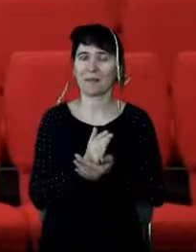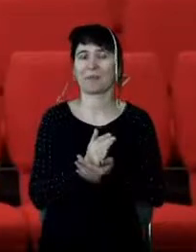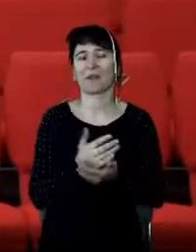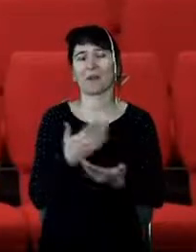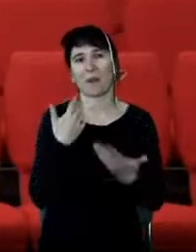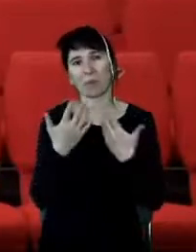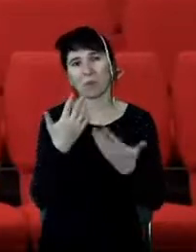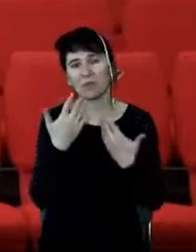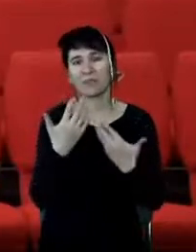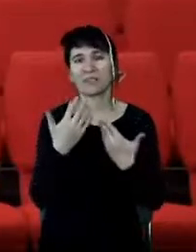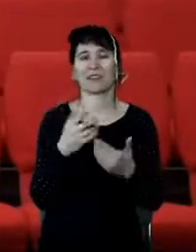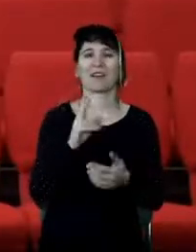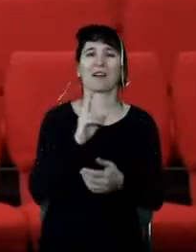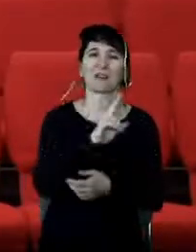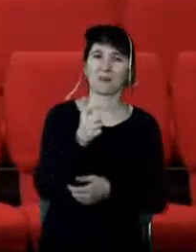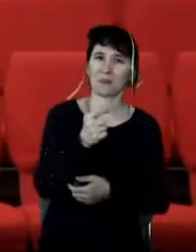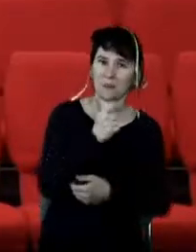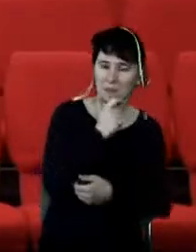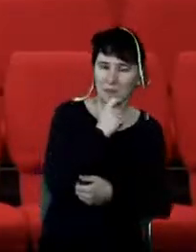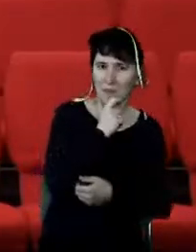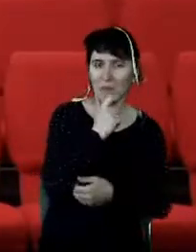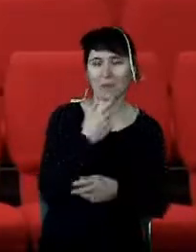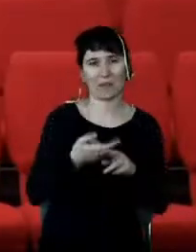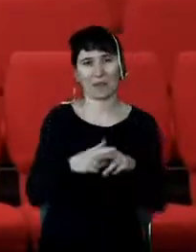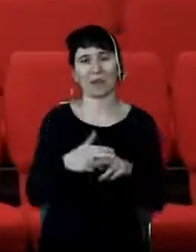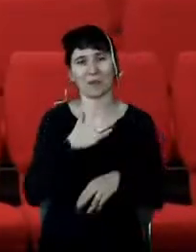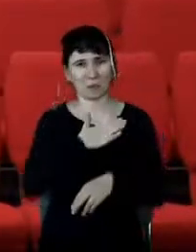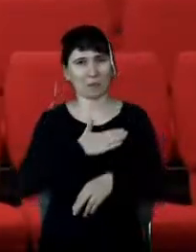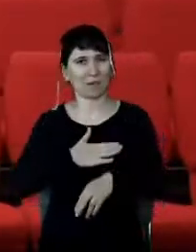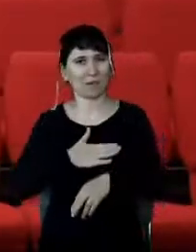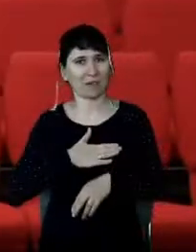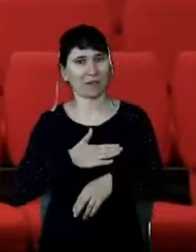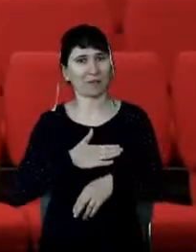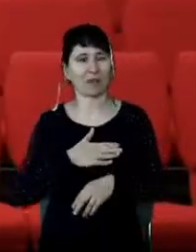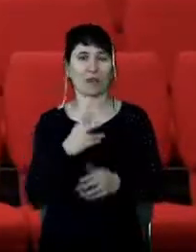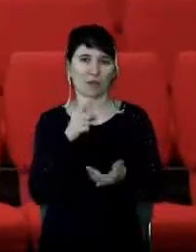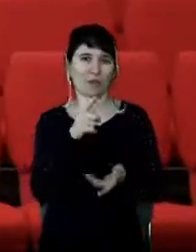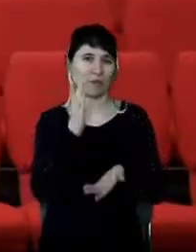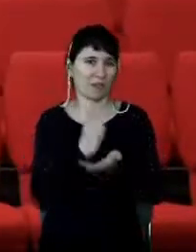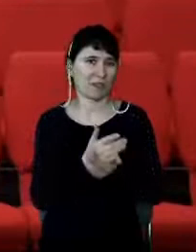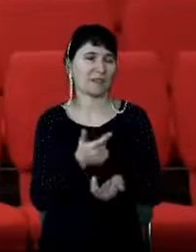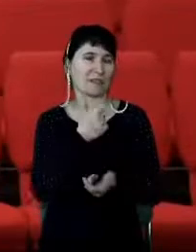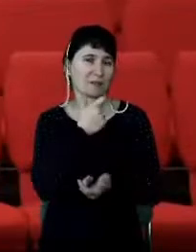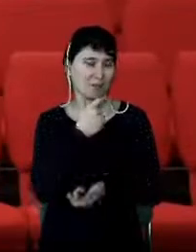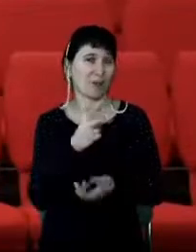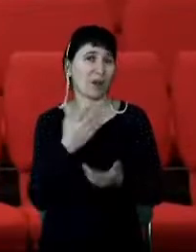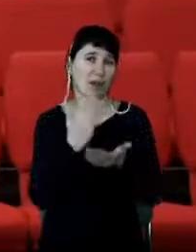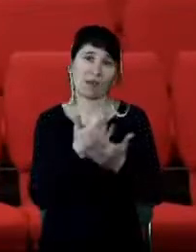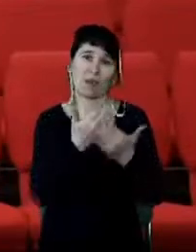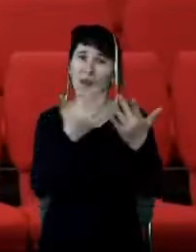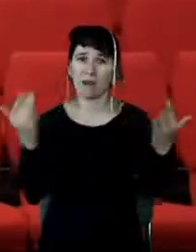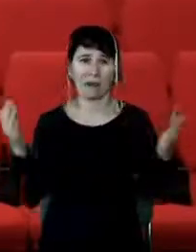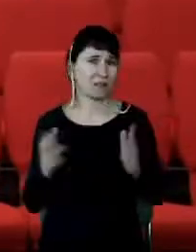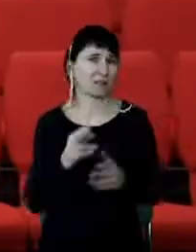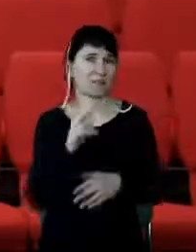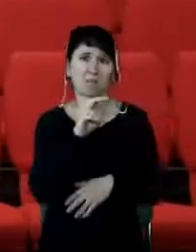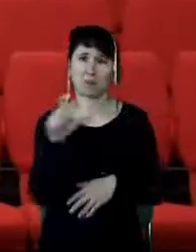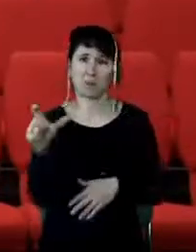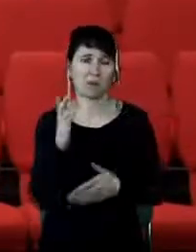нашу церкву, в свою церкву. Тому що, як пастор говорить інколи, що є різні церкви, але